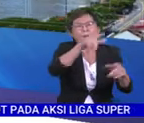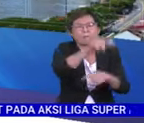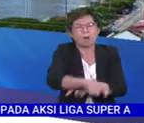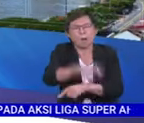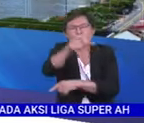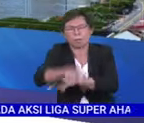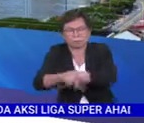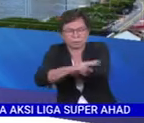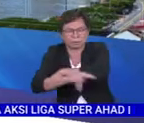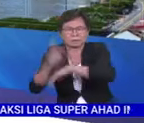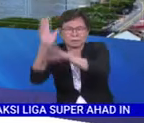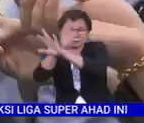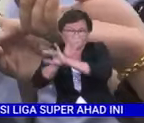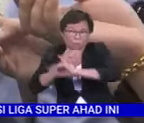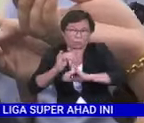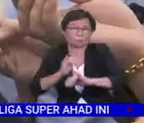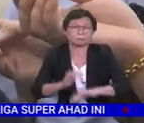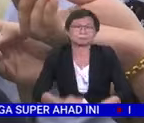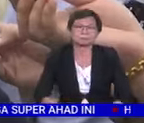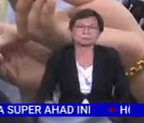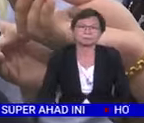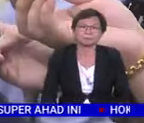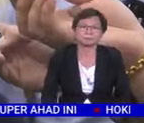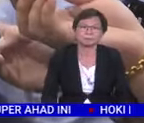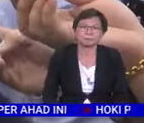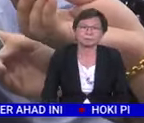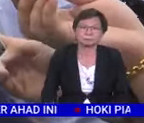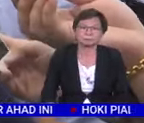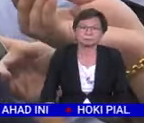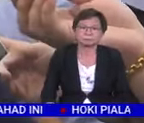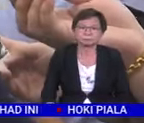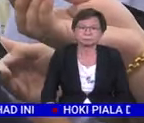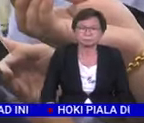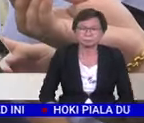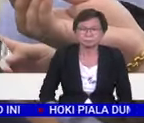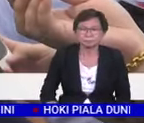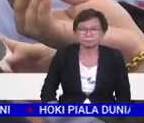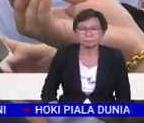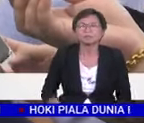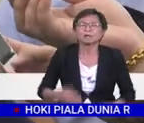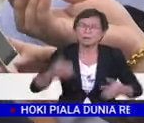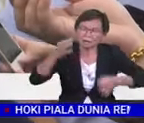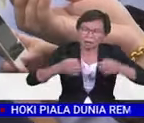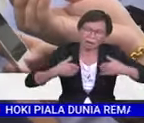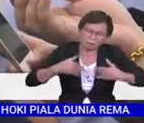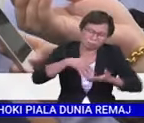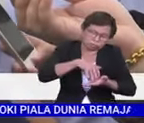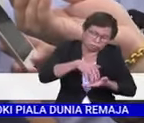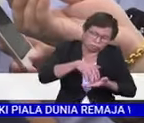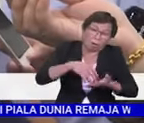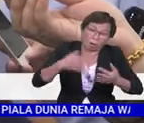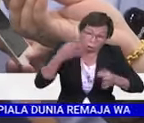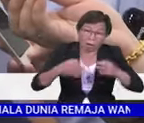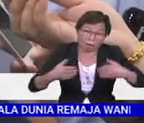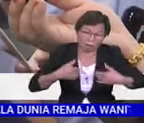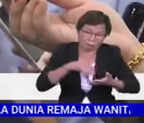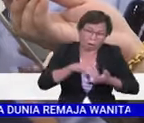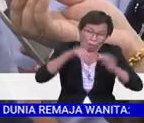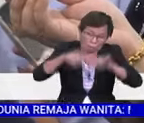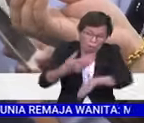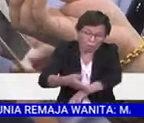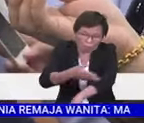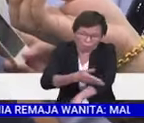negeri ini Hai kalau ada kelemahan yang boleh yang dianggap boleh